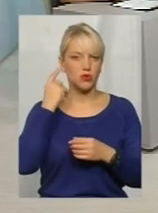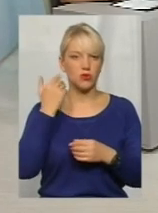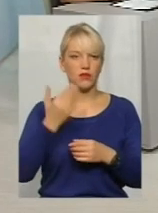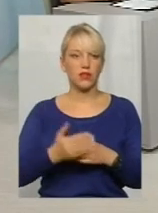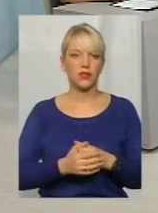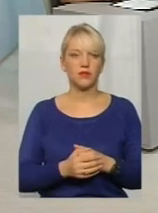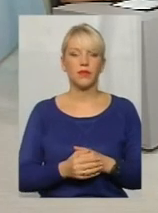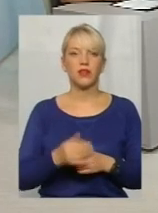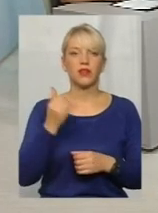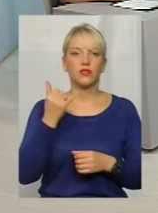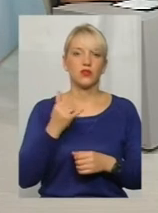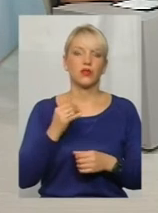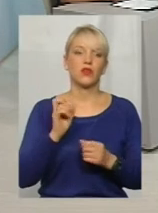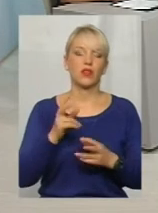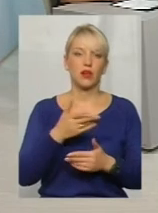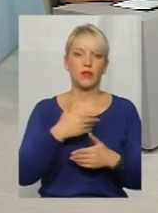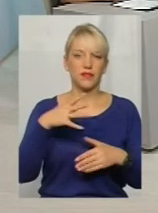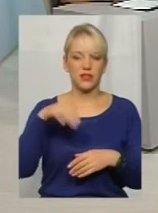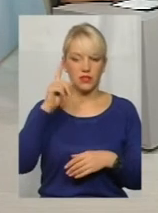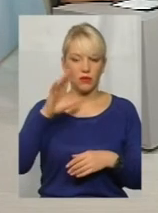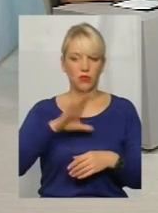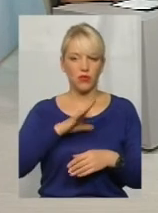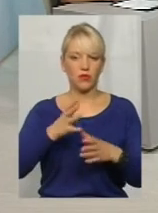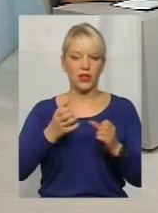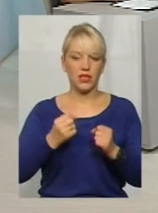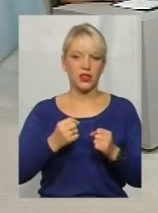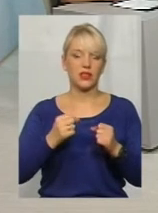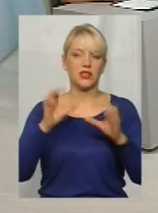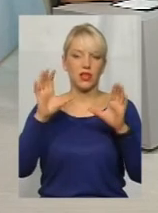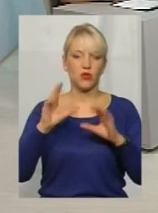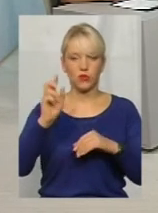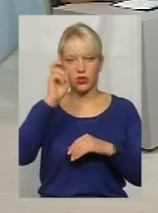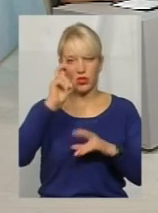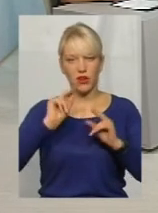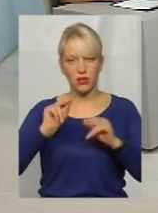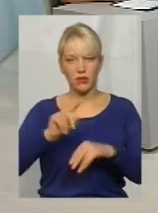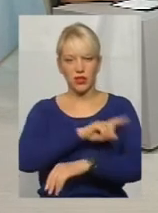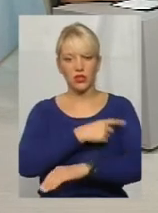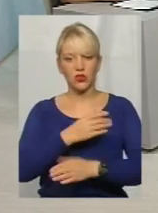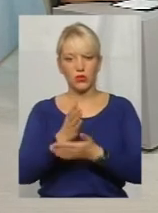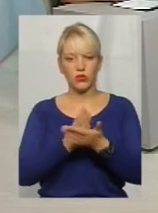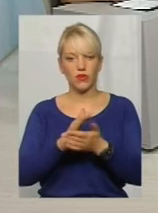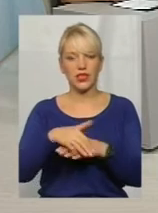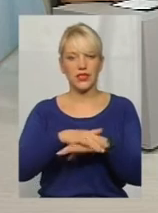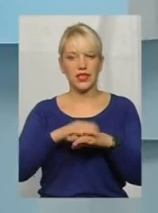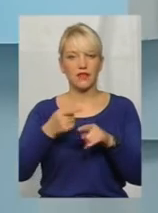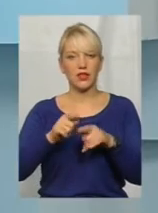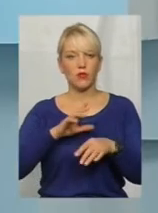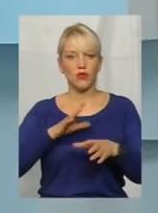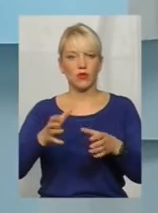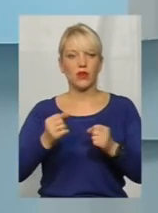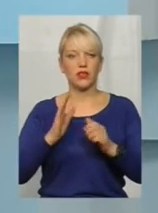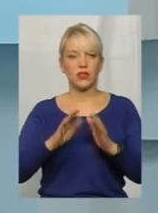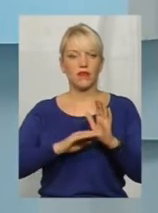знаєте, сьогодні, як ми всі знаємо, був дійсно прийнятий закон про державні гарантії медичного обслуговування населення, але він був прийнятий тільки